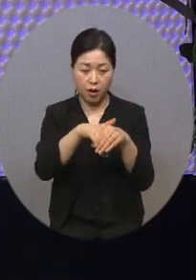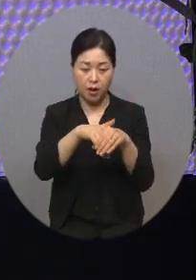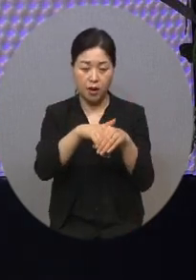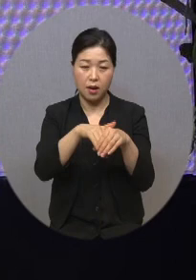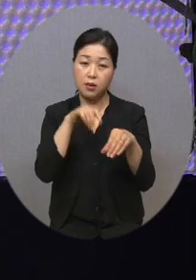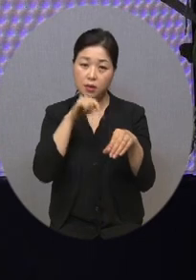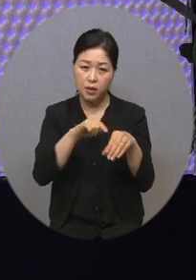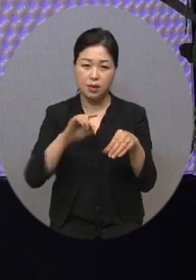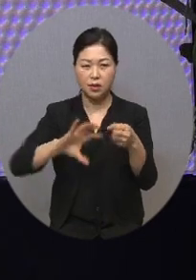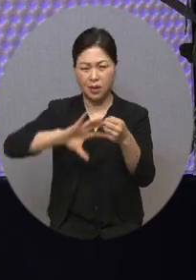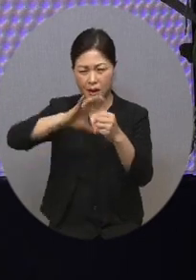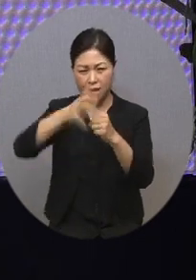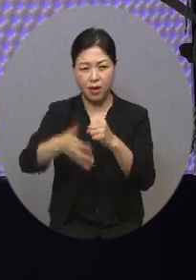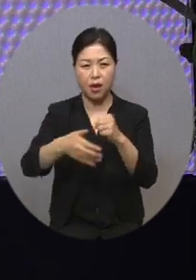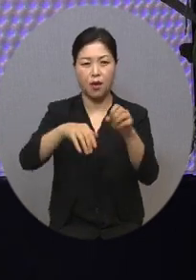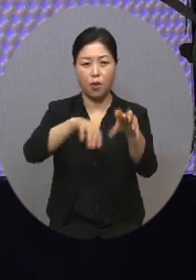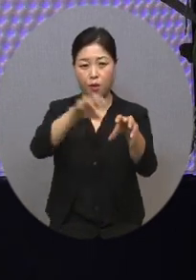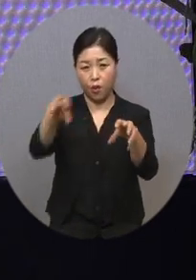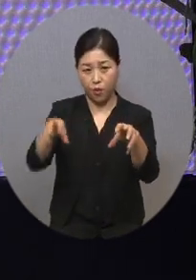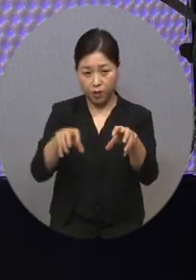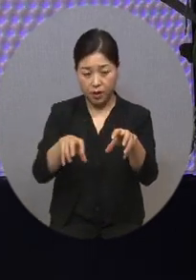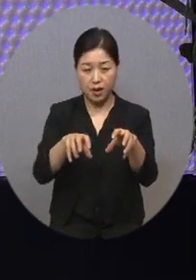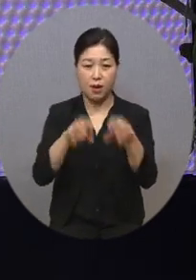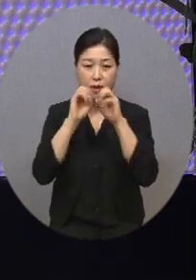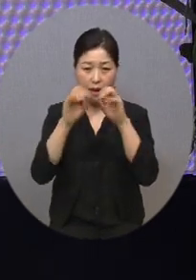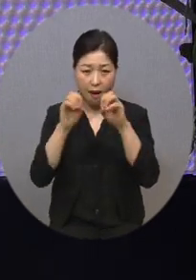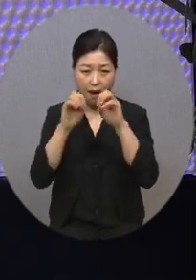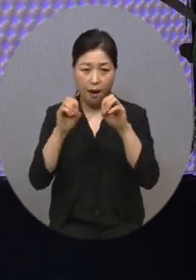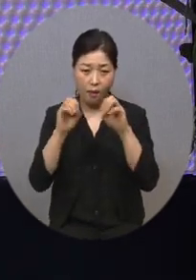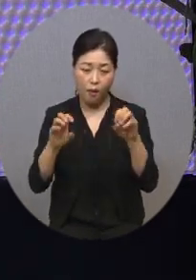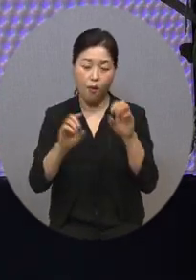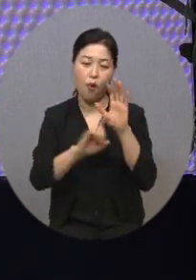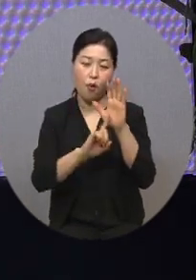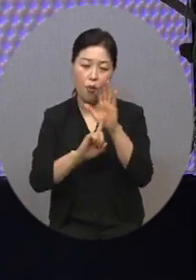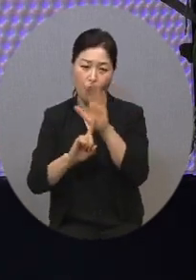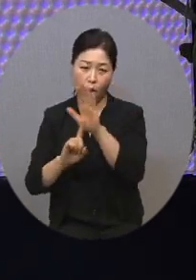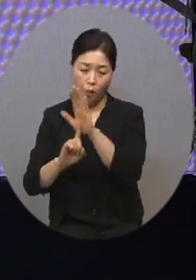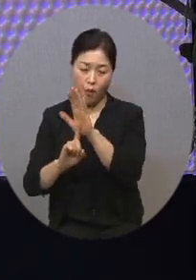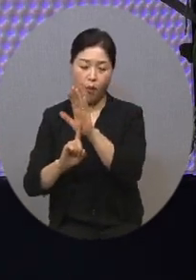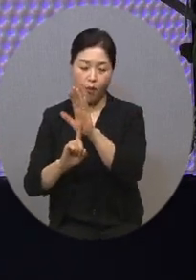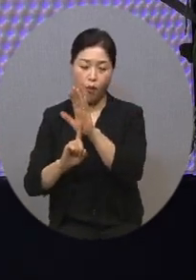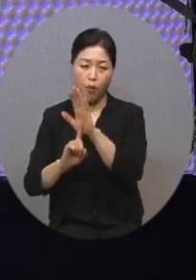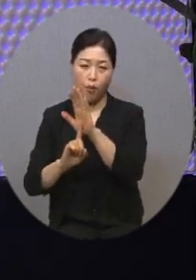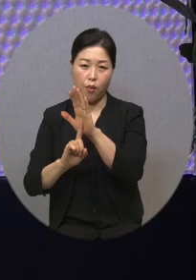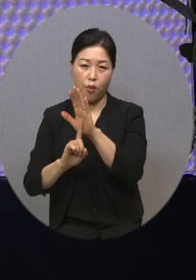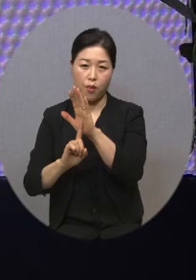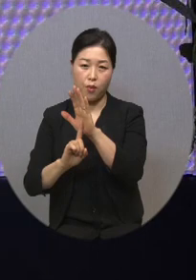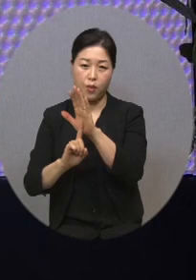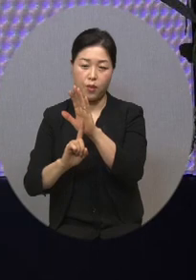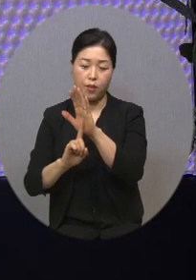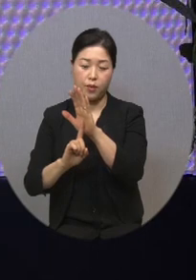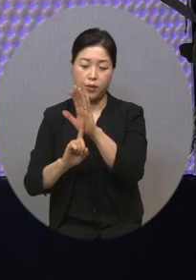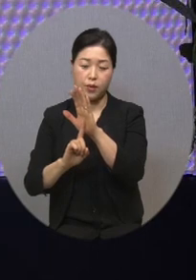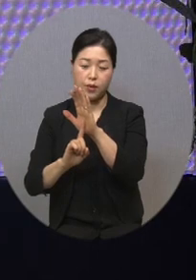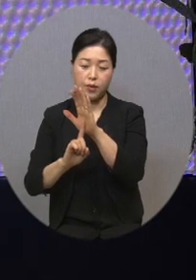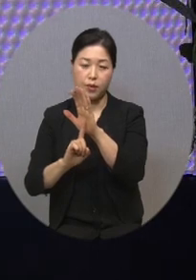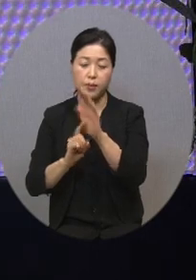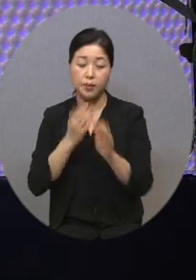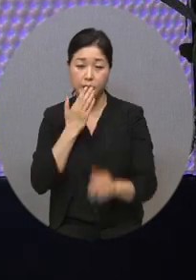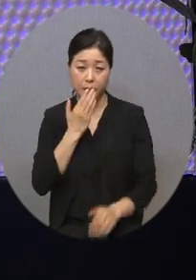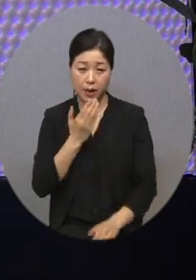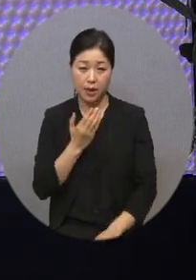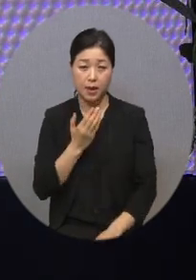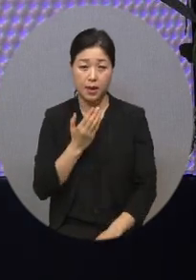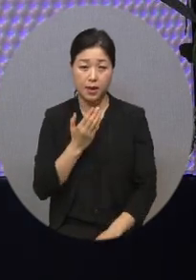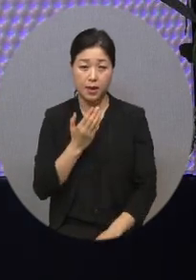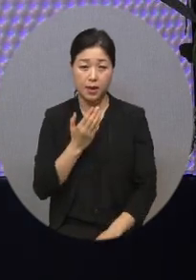문화를 세계 각국에 정말 그 전달하고 그 홍보할